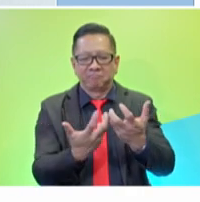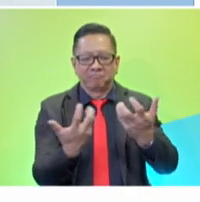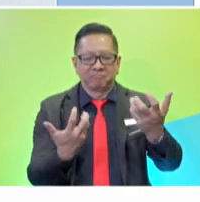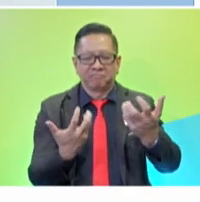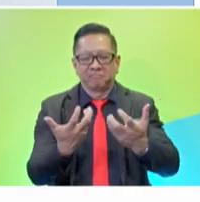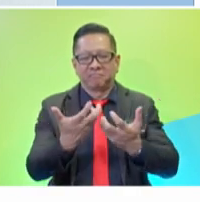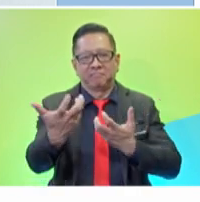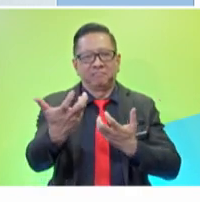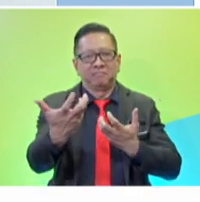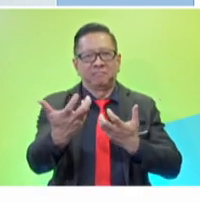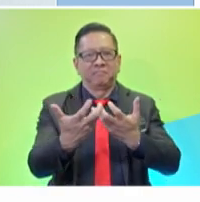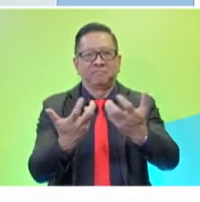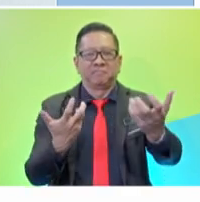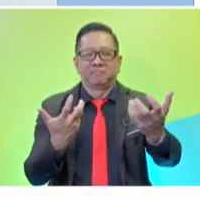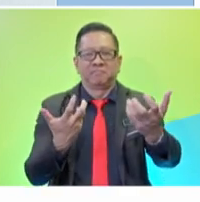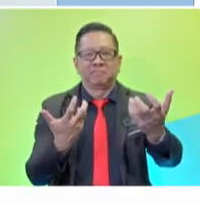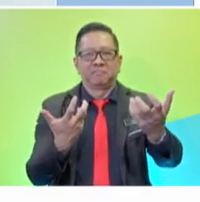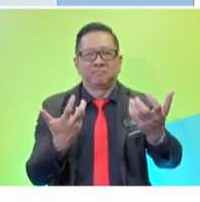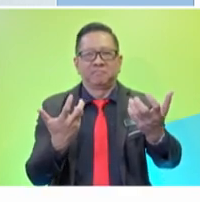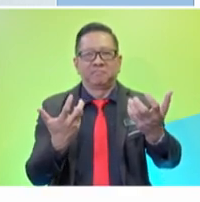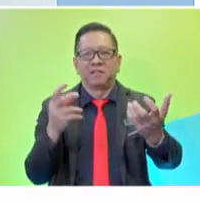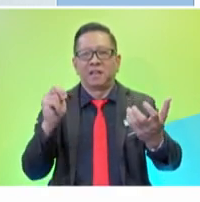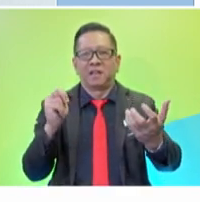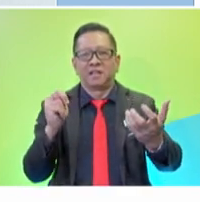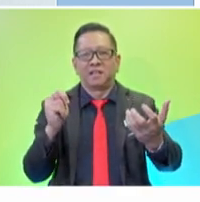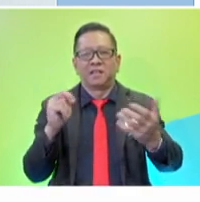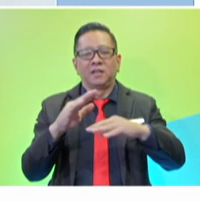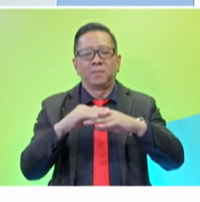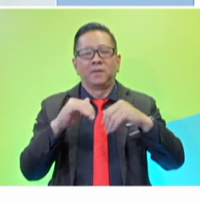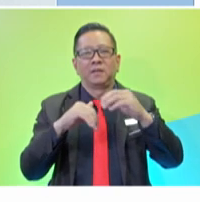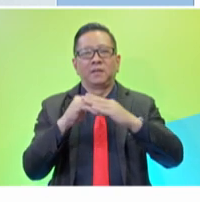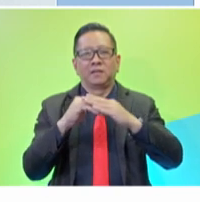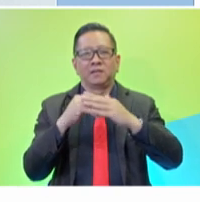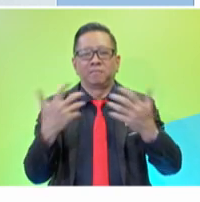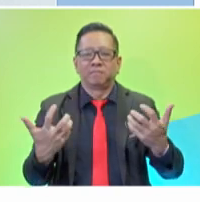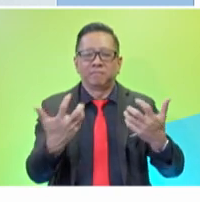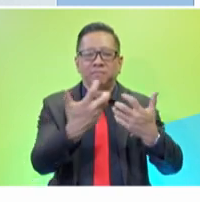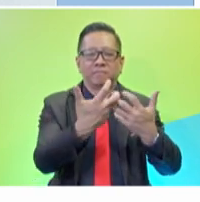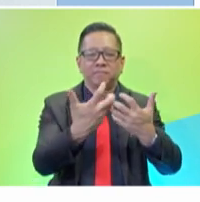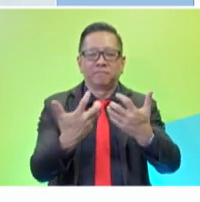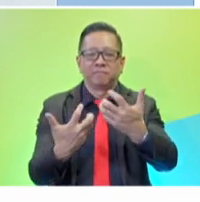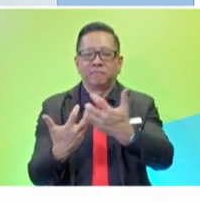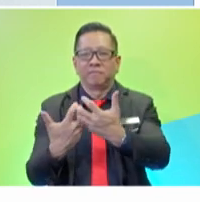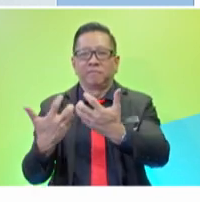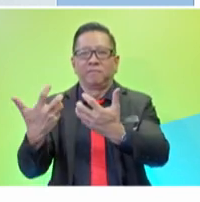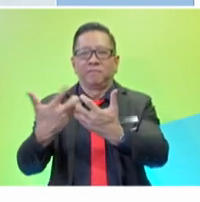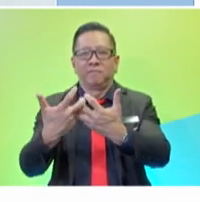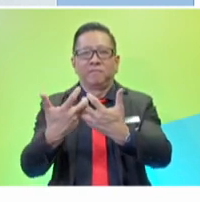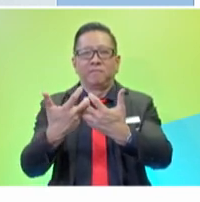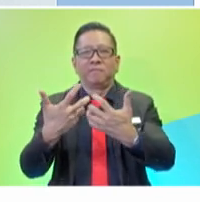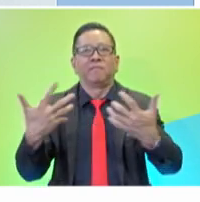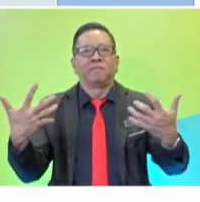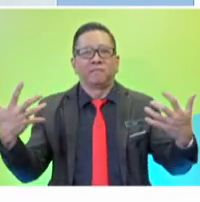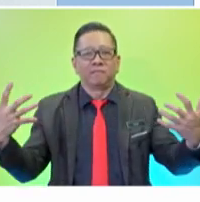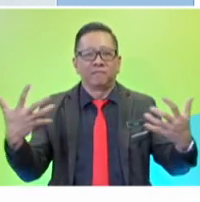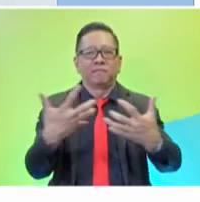Ceraikan dulu satu persatu dan kita akan satu persatu eee produk itu nanti